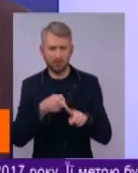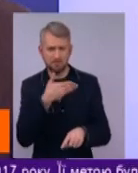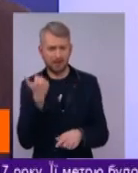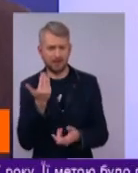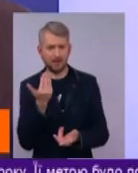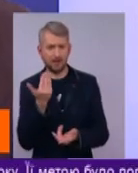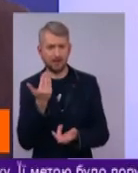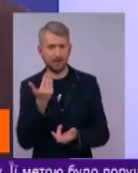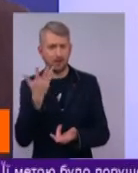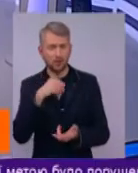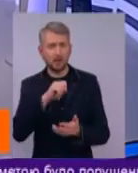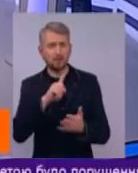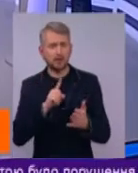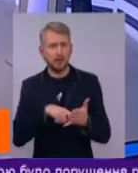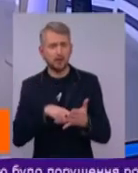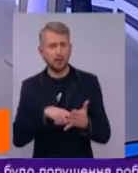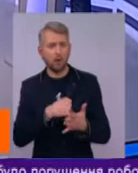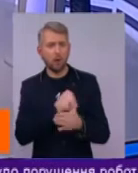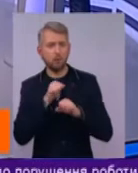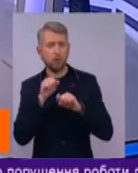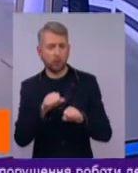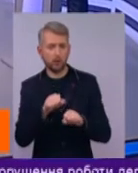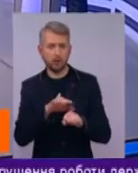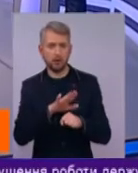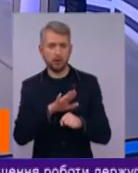Коли питання оборони не стоїть